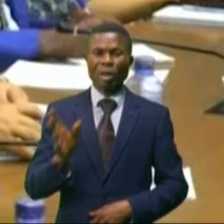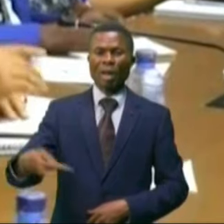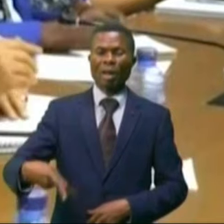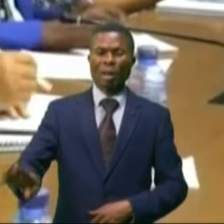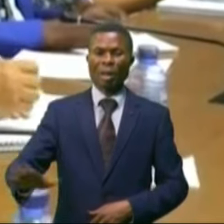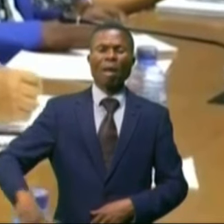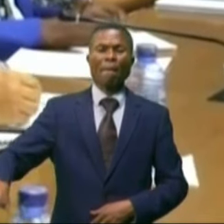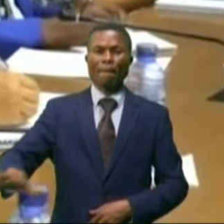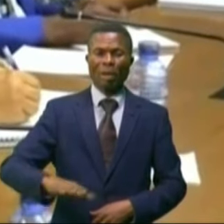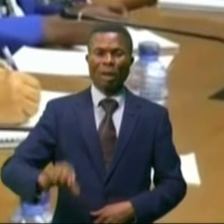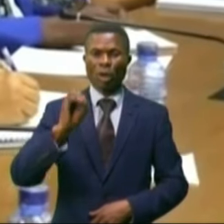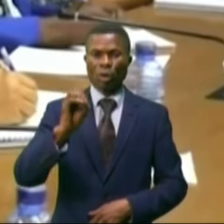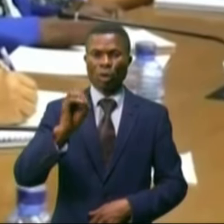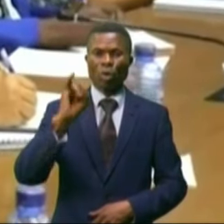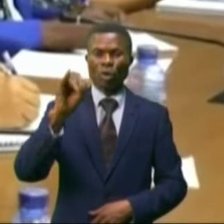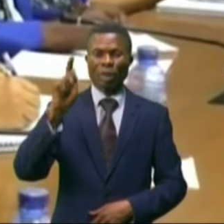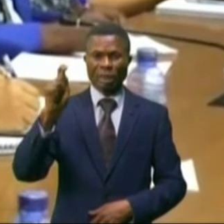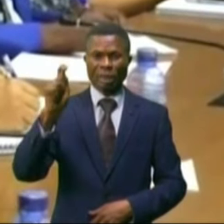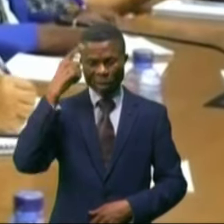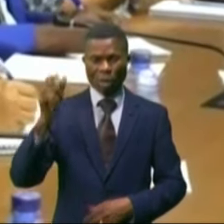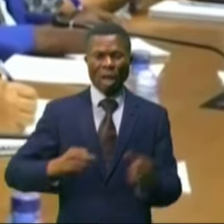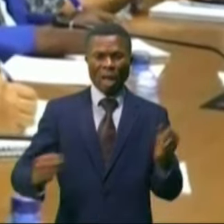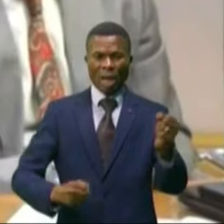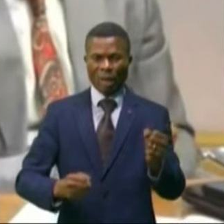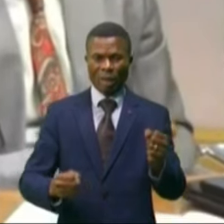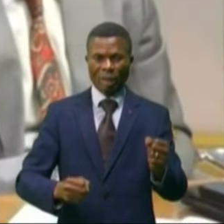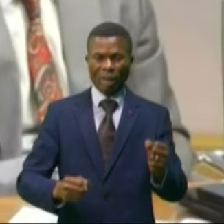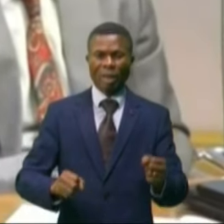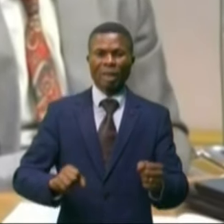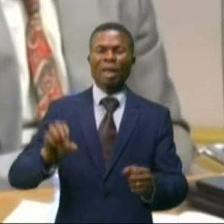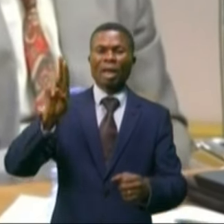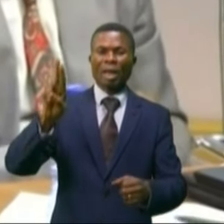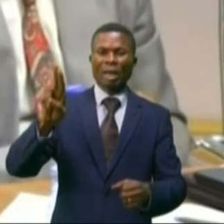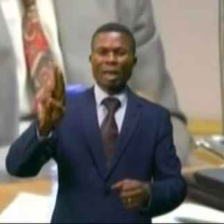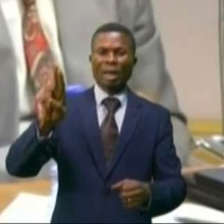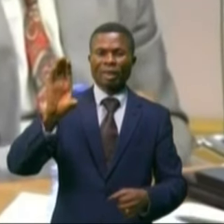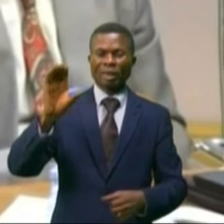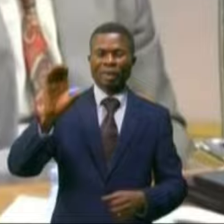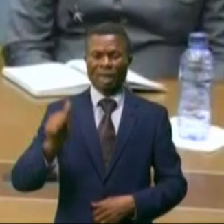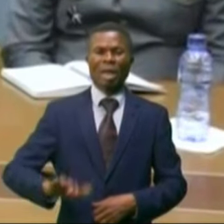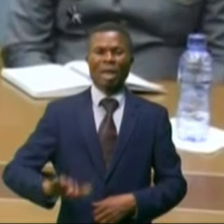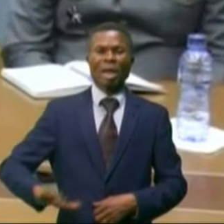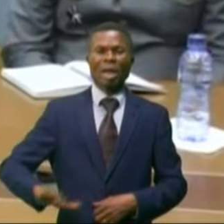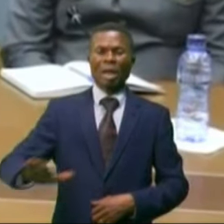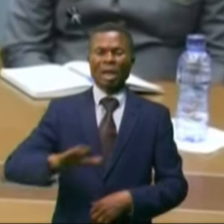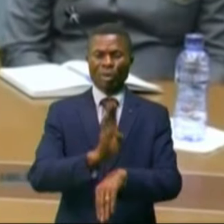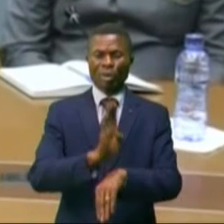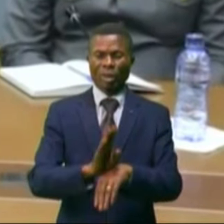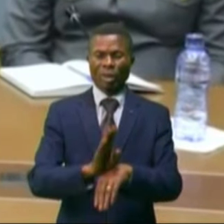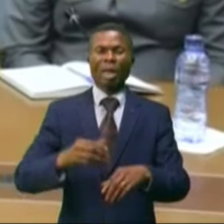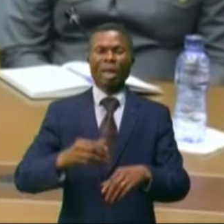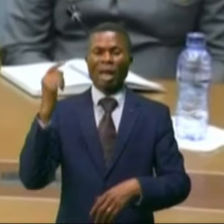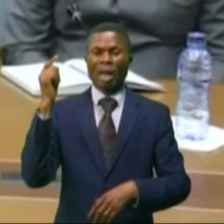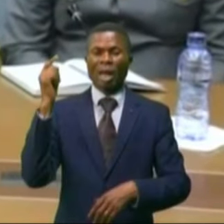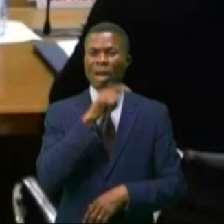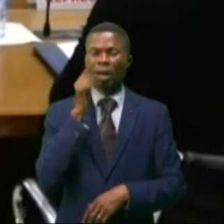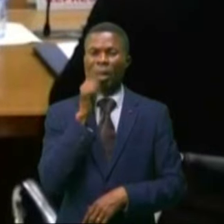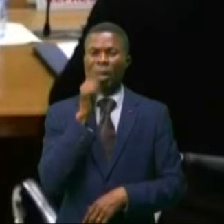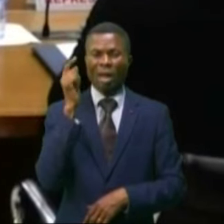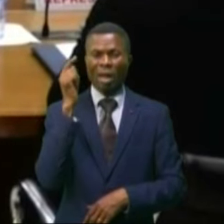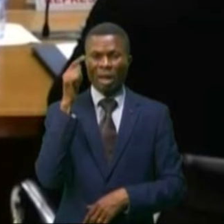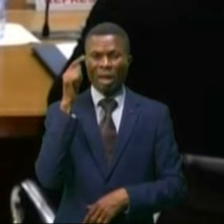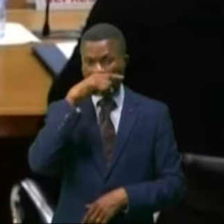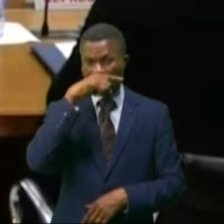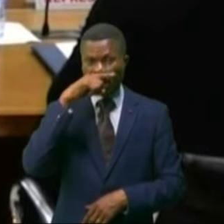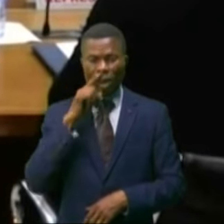l'OIT pour la RDC, l'Angola, la RCA, la République du Congo, le Gabon et le Tchad. Le nouveau patron de l'emploi